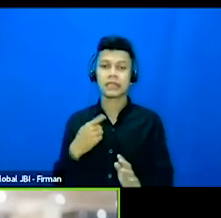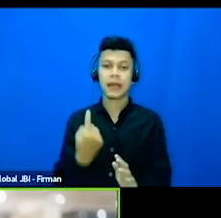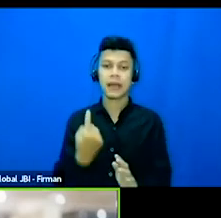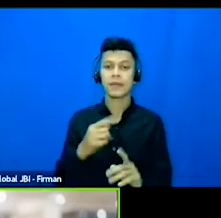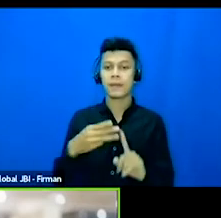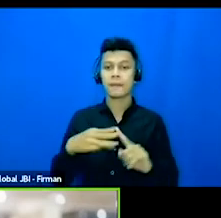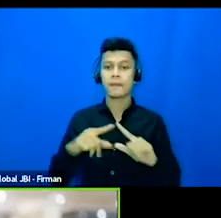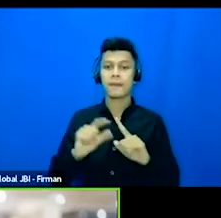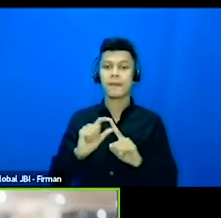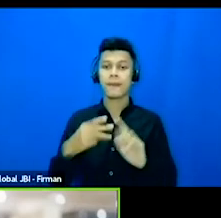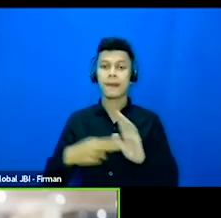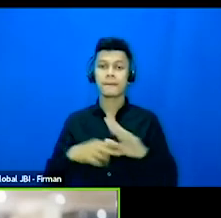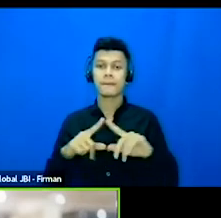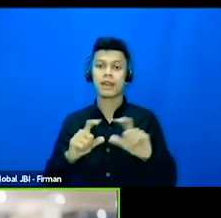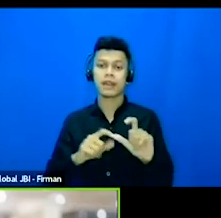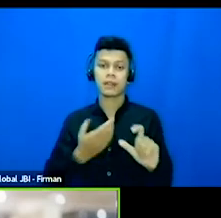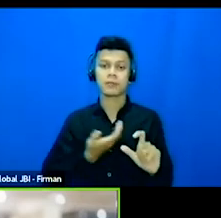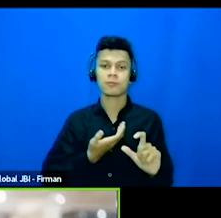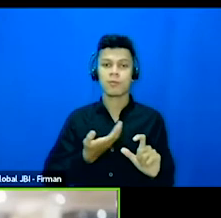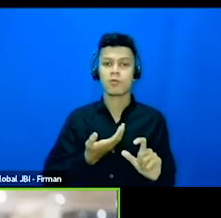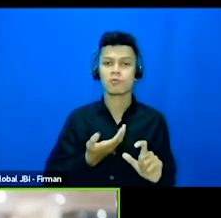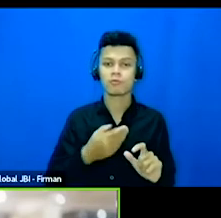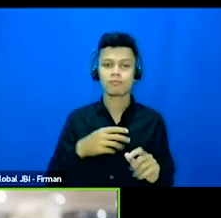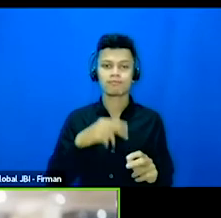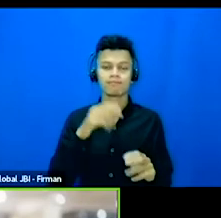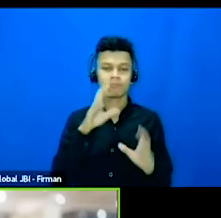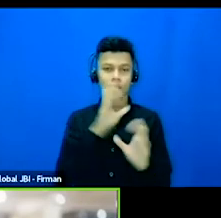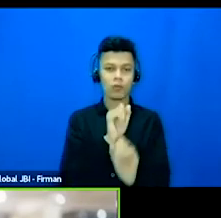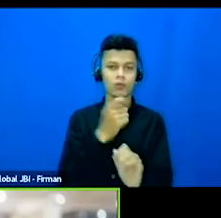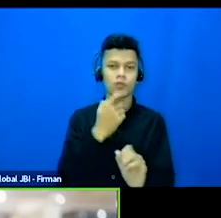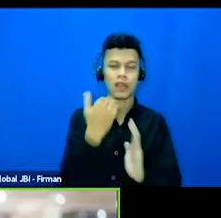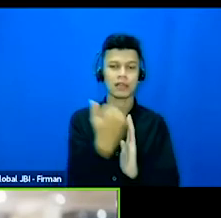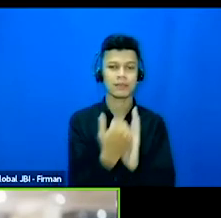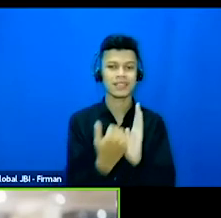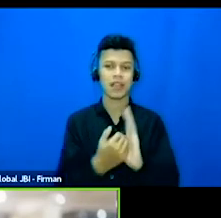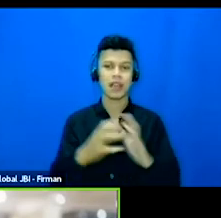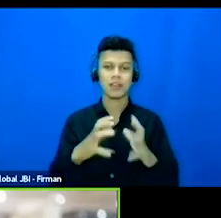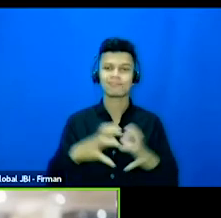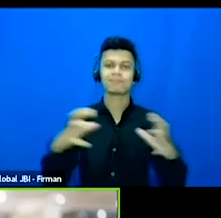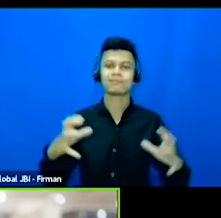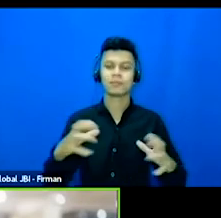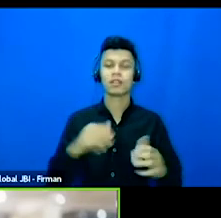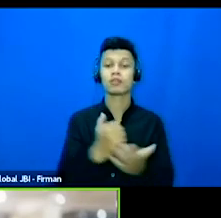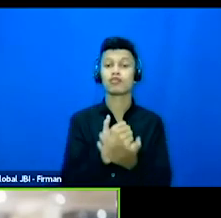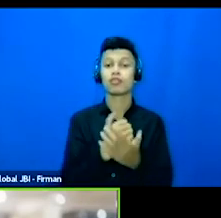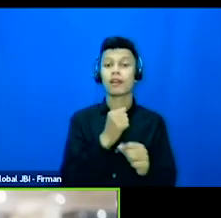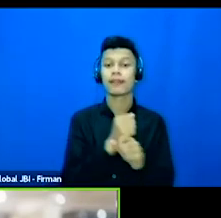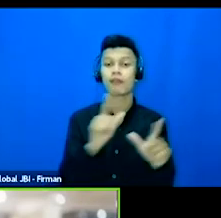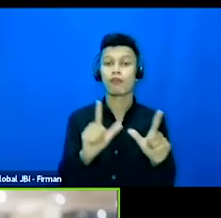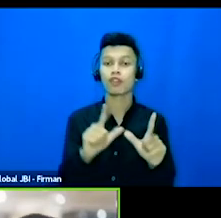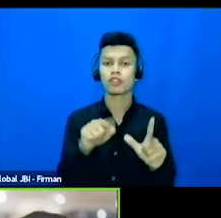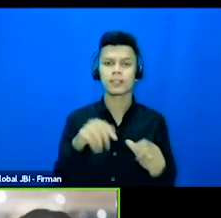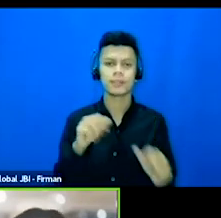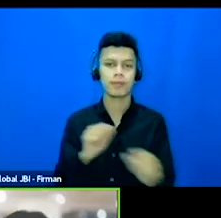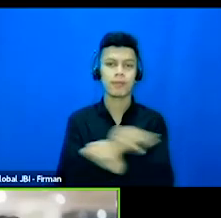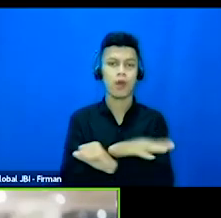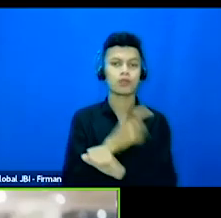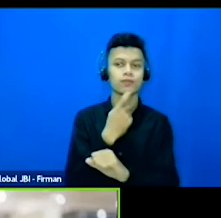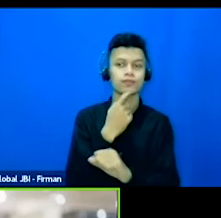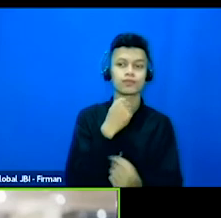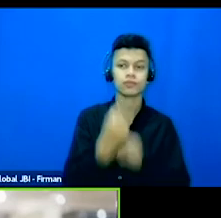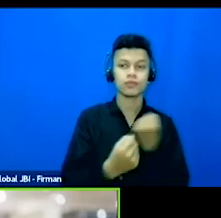kerangka dan kebijakan yang lebih makro jadi bahwa Genoa asing ini sebenarnya juga mempengaruhi Upaya apa yang kita dalam